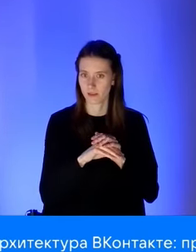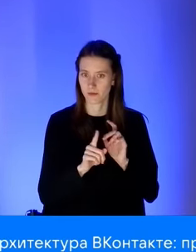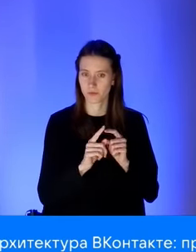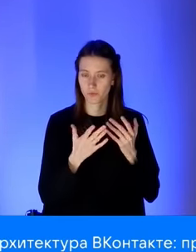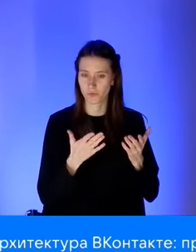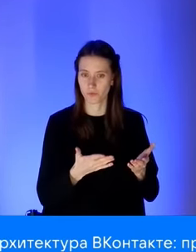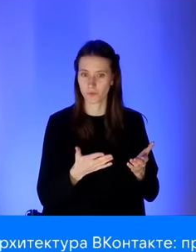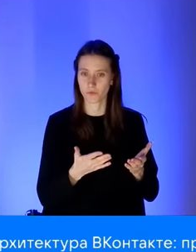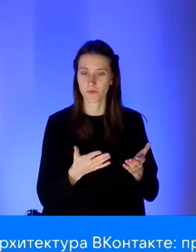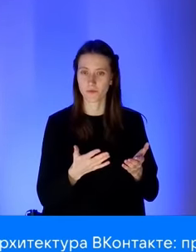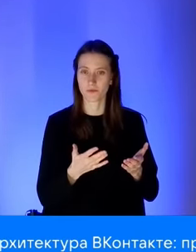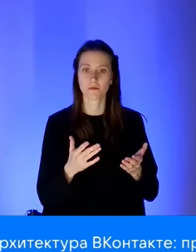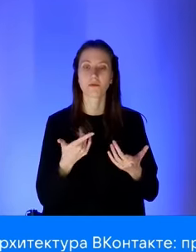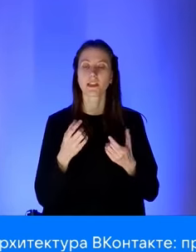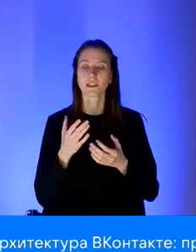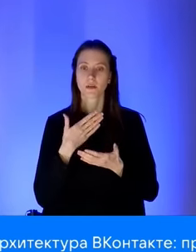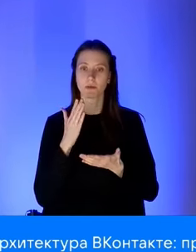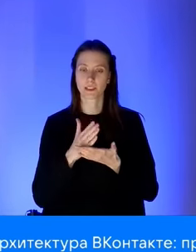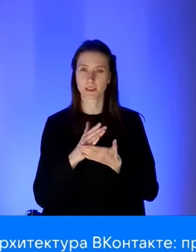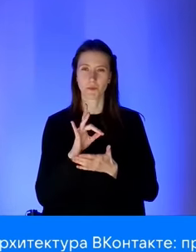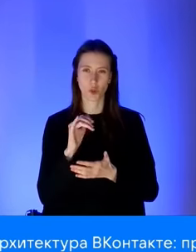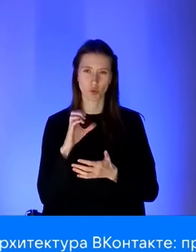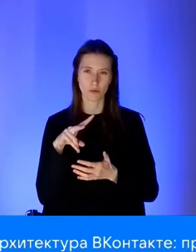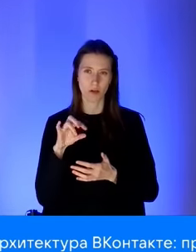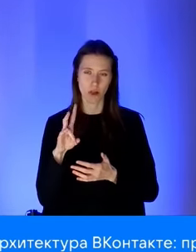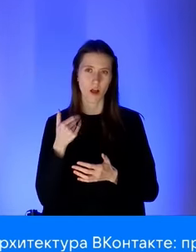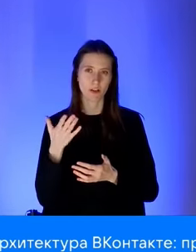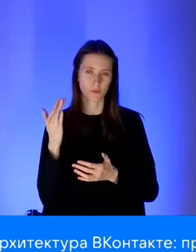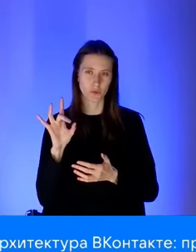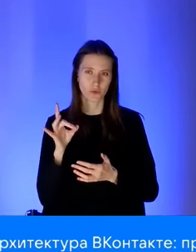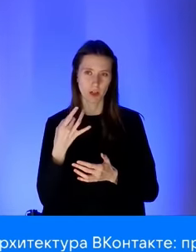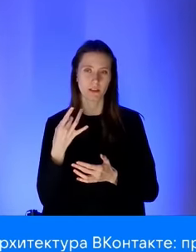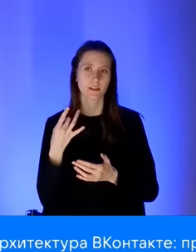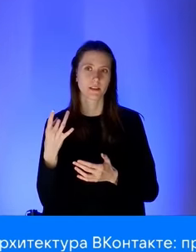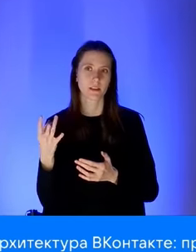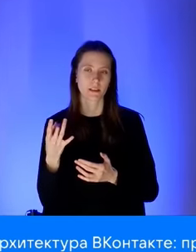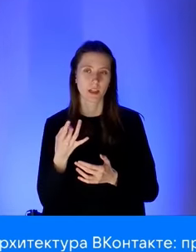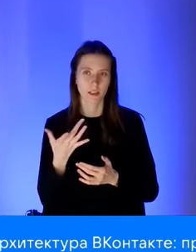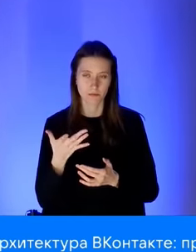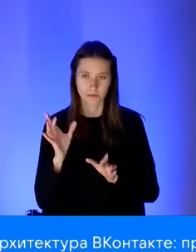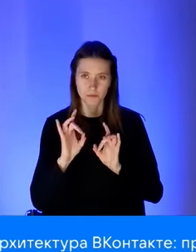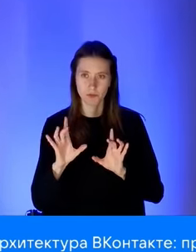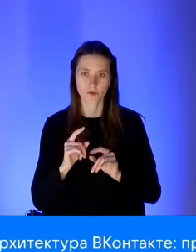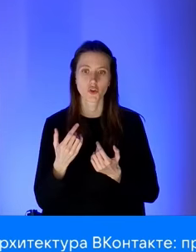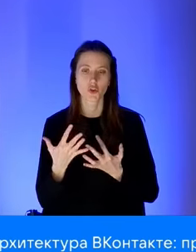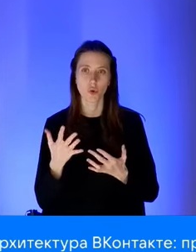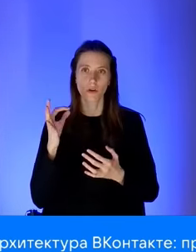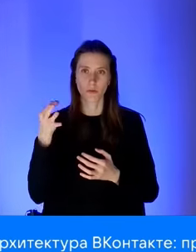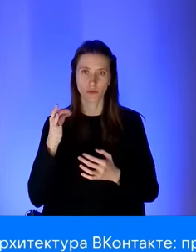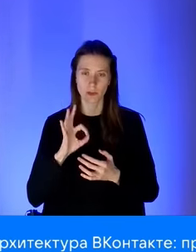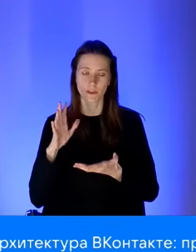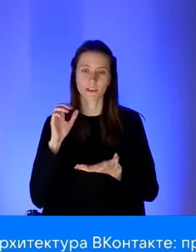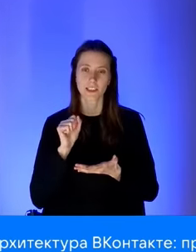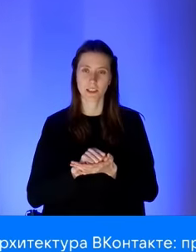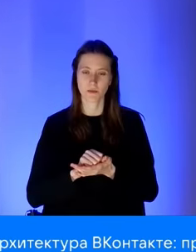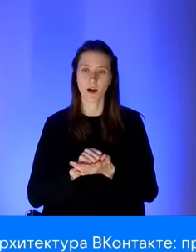просто обозначим где мы есть Руслан рассказывал на предыдущем докладе А сколько процентов занимает обращение